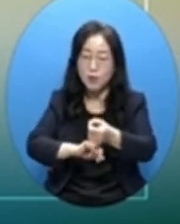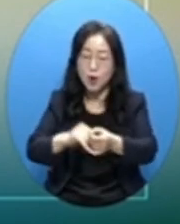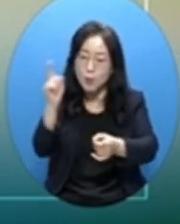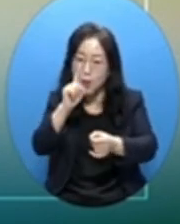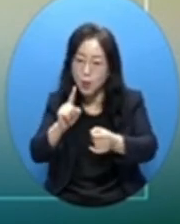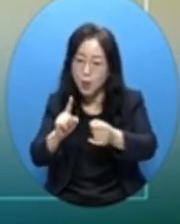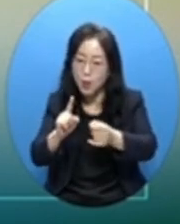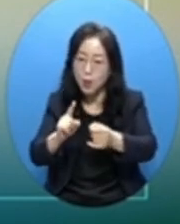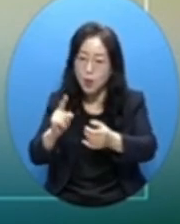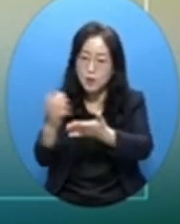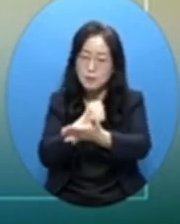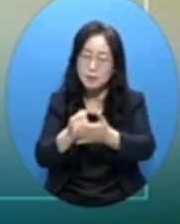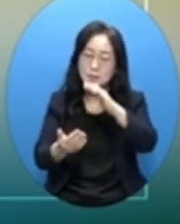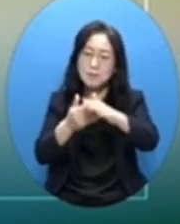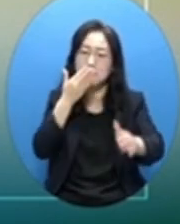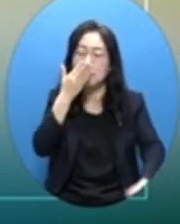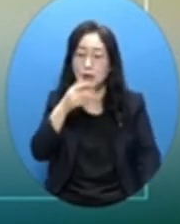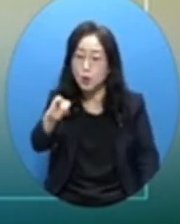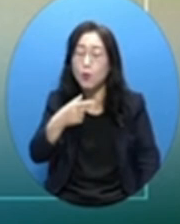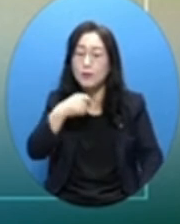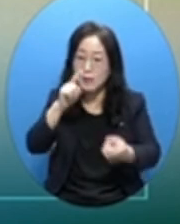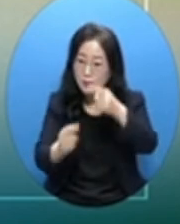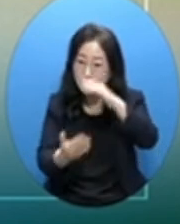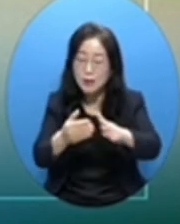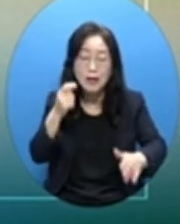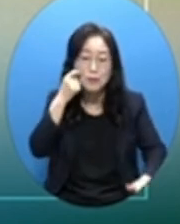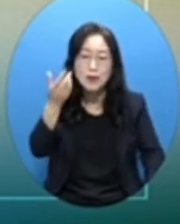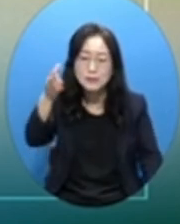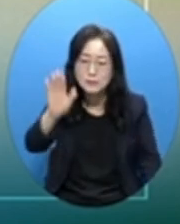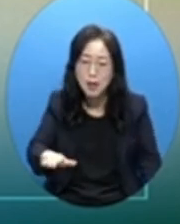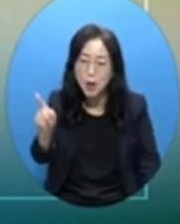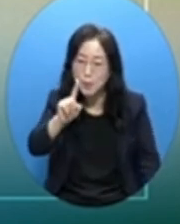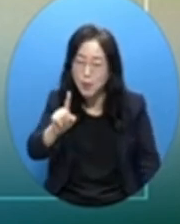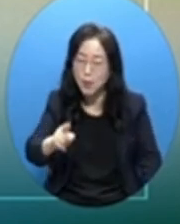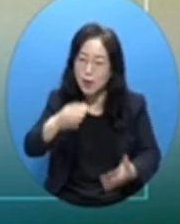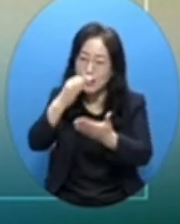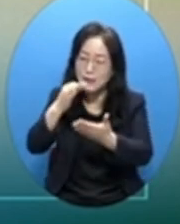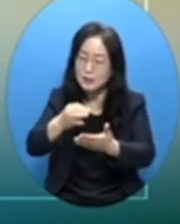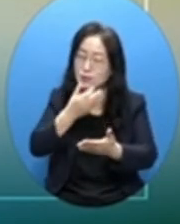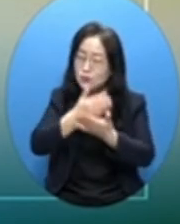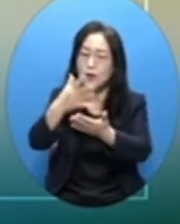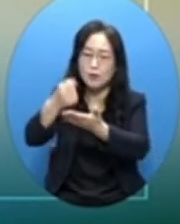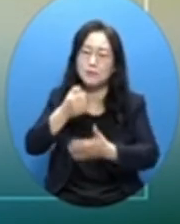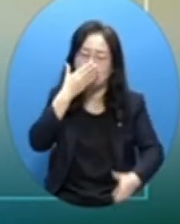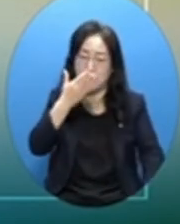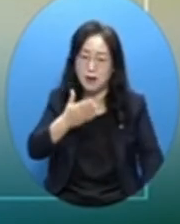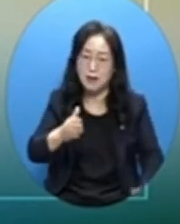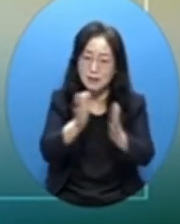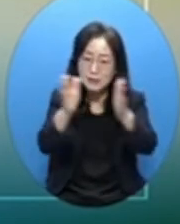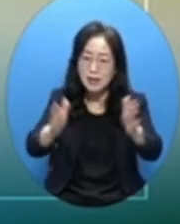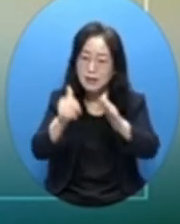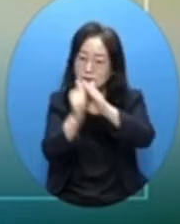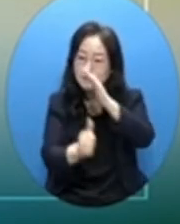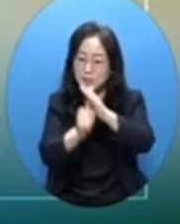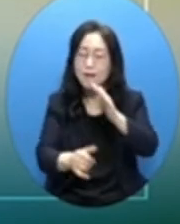것이다. 내가 원하는 것을 성취하지 못할지라도 무엇인가 가치 있는 것을 얻게 되리라. 시작하고 실패하는 것을